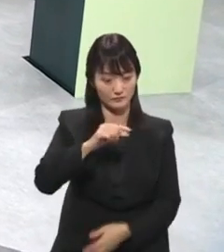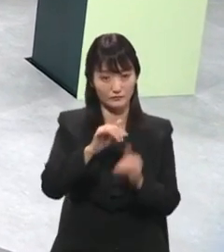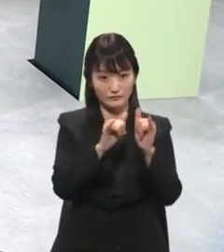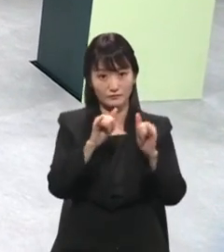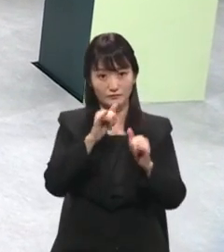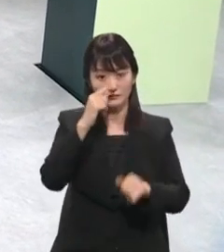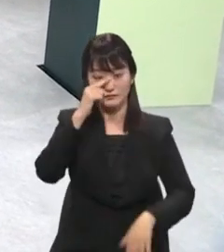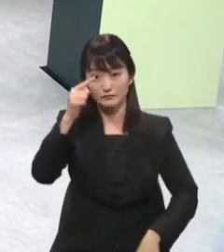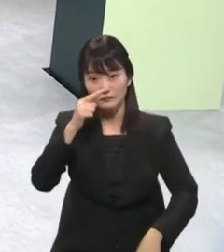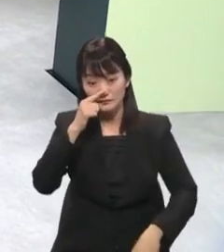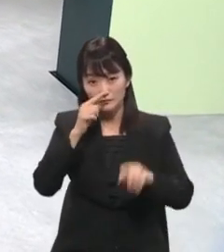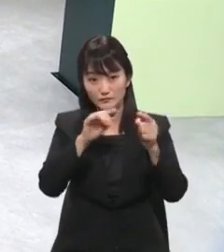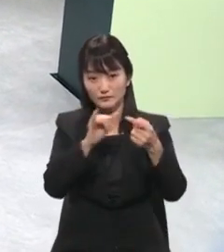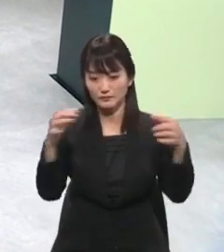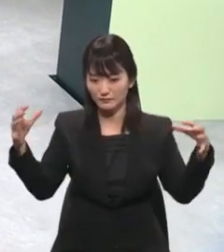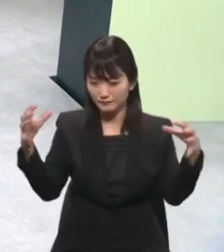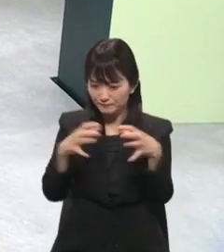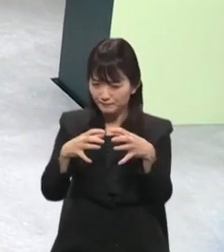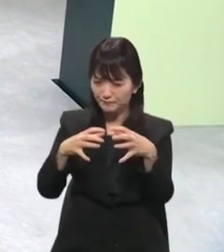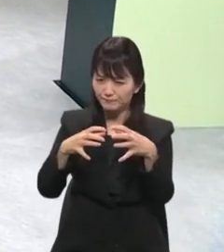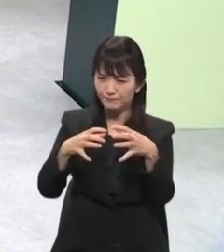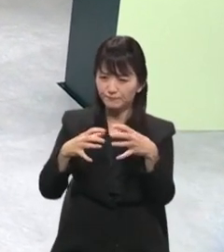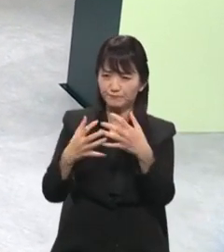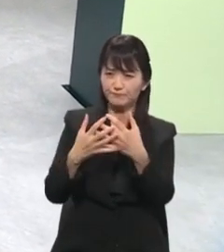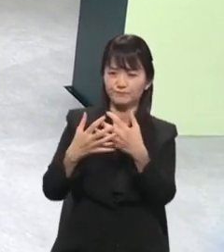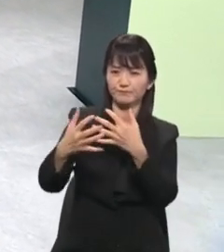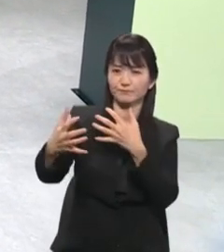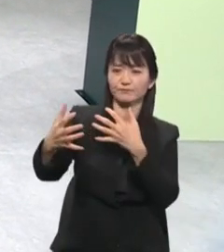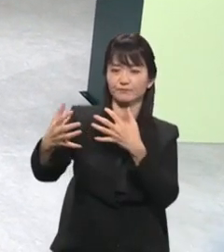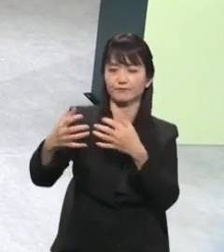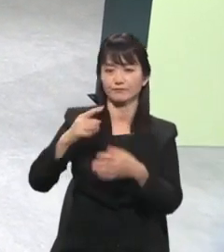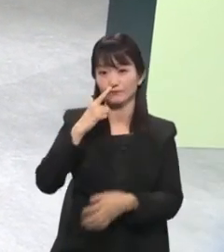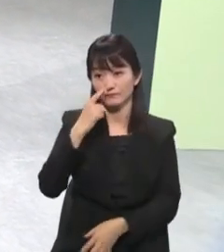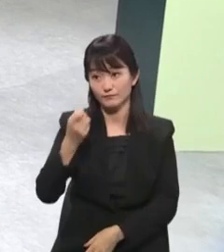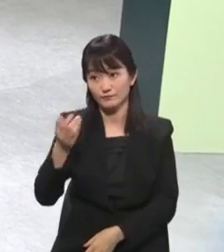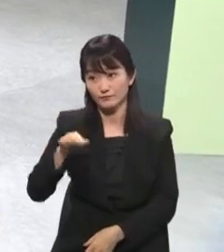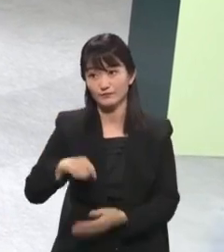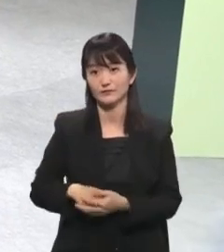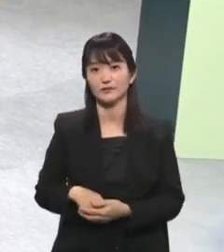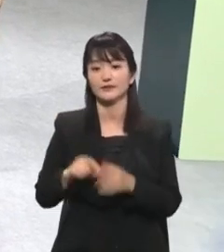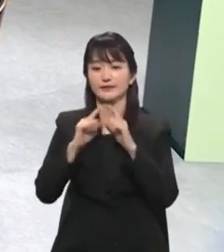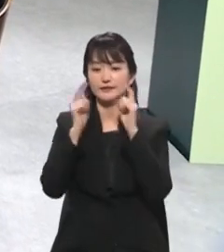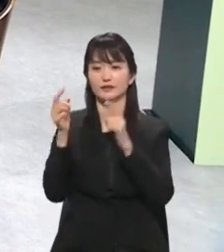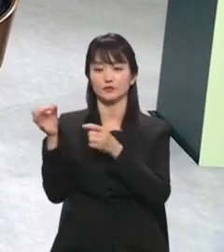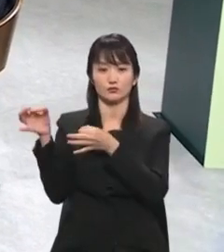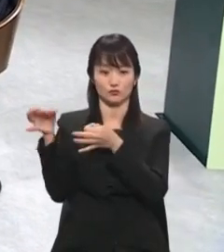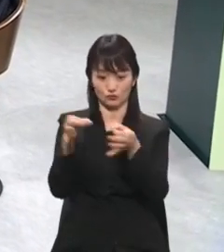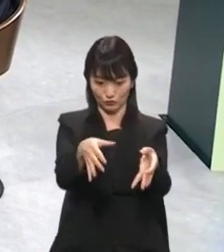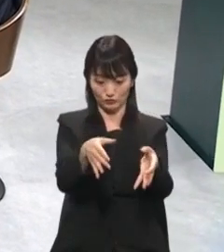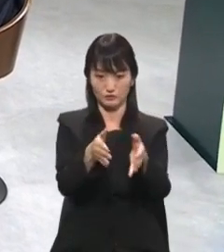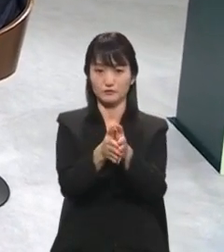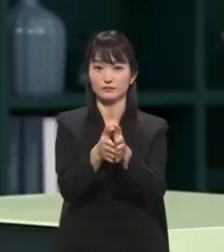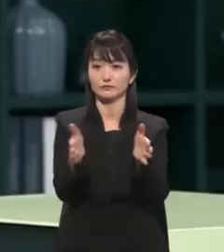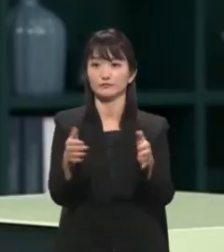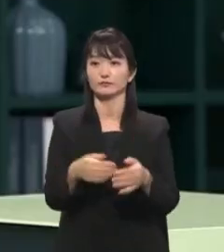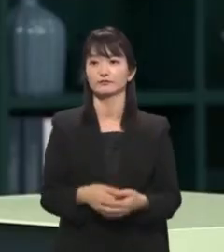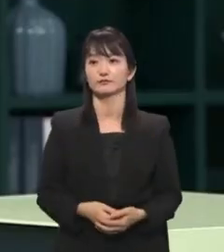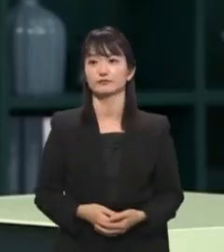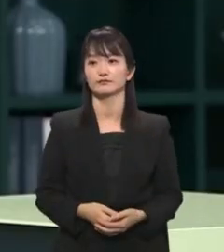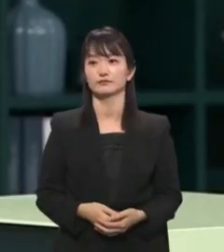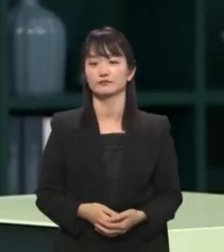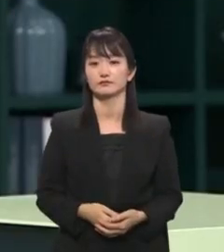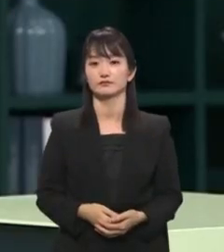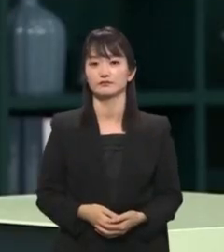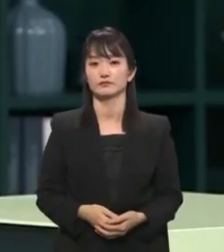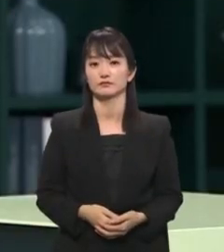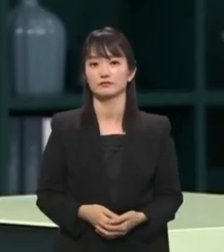멋지게 했습니다만 네. 사실 이 공연도 자비가 네, 저 거의 자비로 시작했습니다. 자비가 거의 다 들어간 거죠. 예,